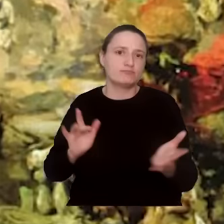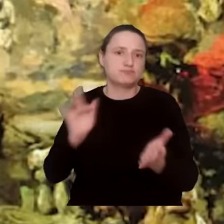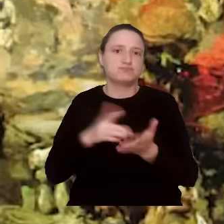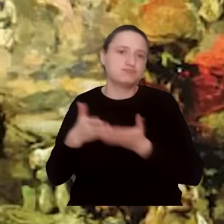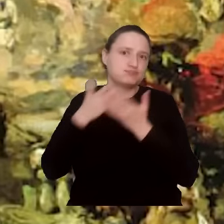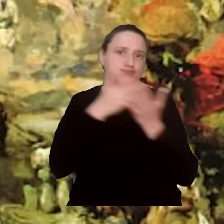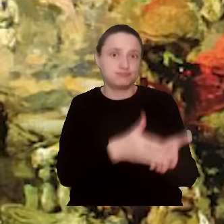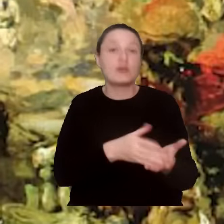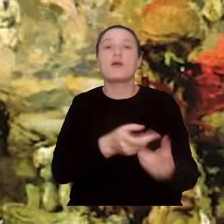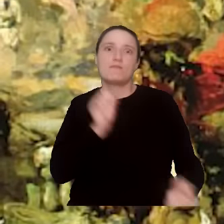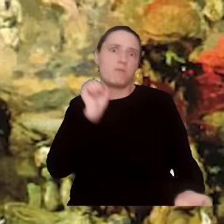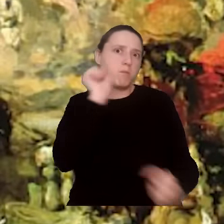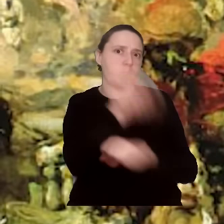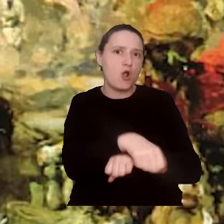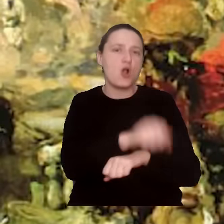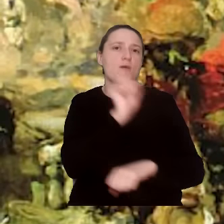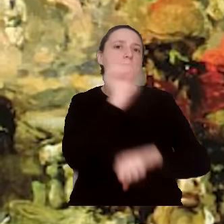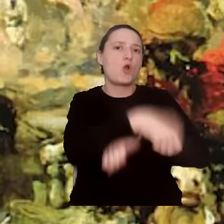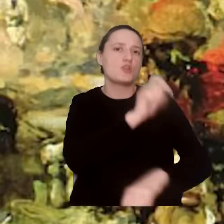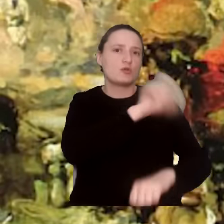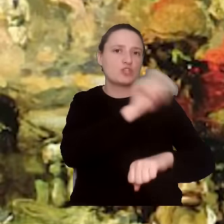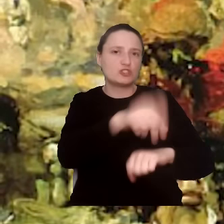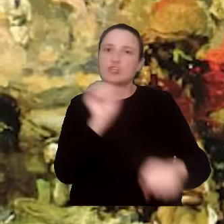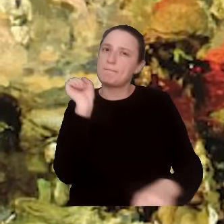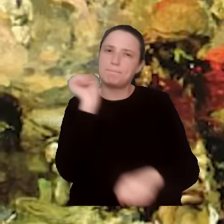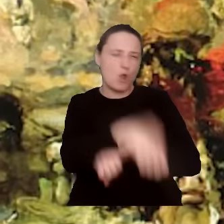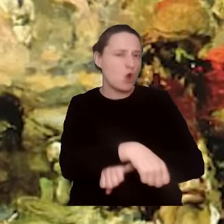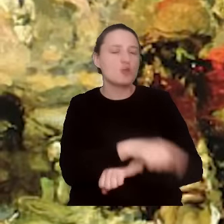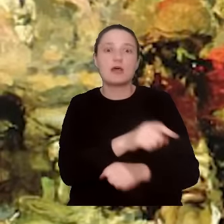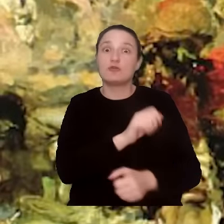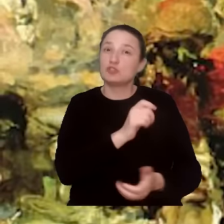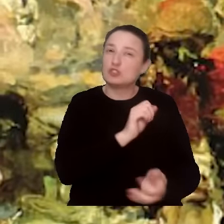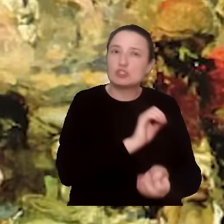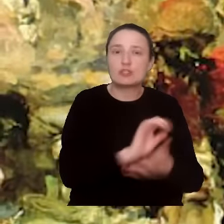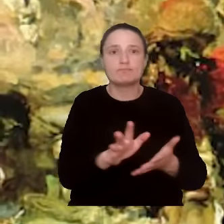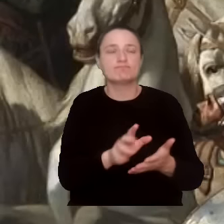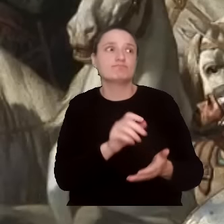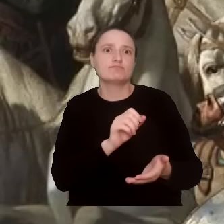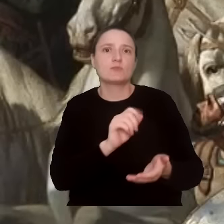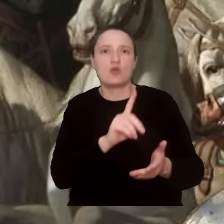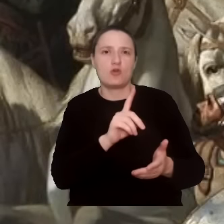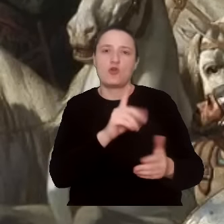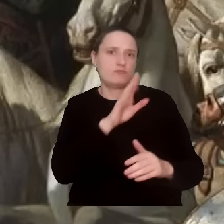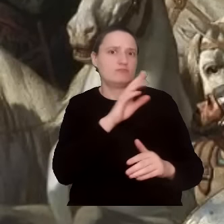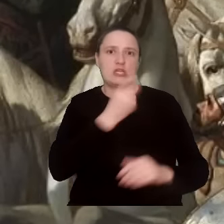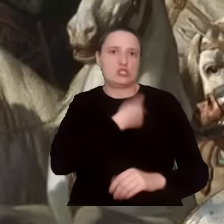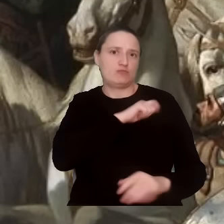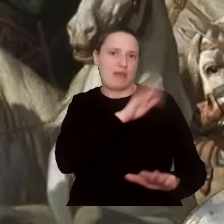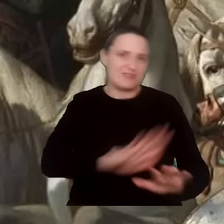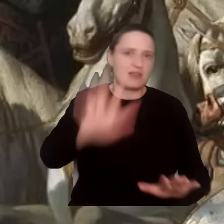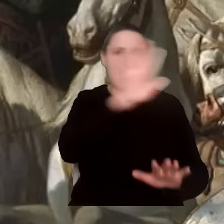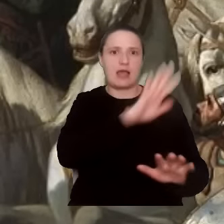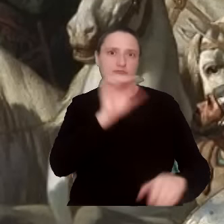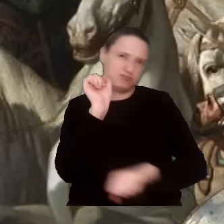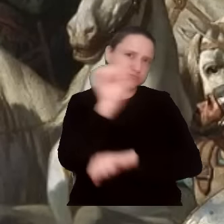następnie chrześcijan w bitwie pod Gaudaletę. Błyskawicznie udało mu się podbić prawie cały Półwysep Iberyjski. A